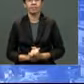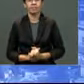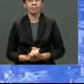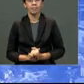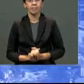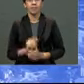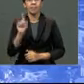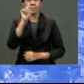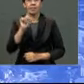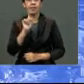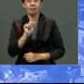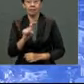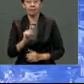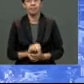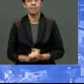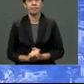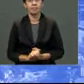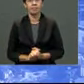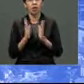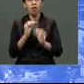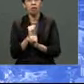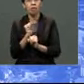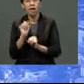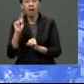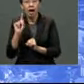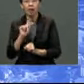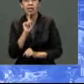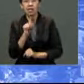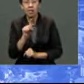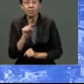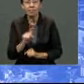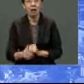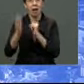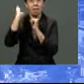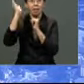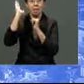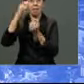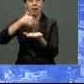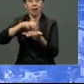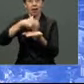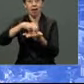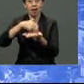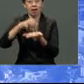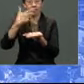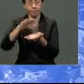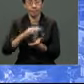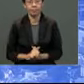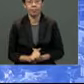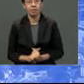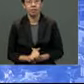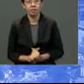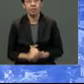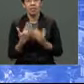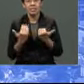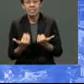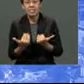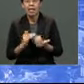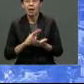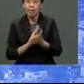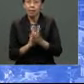รื่องของคำถามนะคะมีคำถามจากสื่อมวลชนซึ่งตรงกับที่ท่านโฆษกได้พูดไว้เมื่อช่วงต้นนะคะว่าเรื่องของการปรับเป